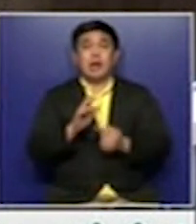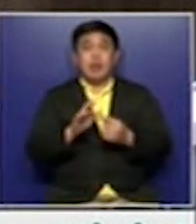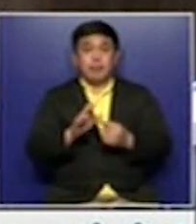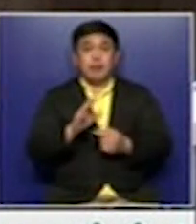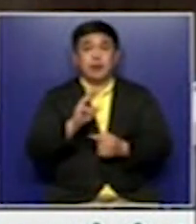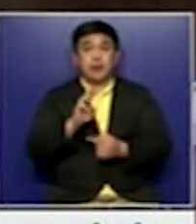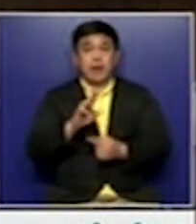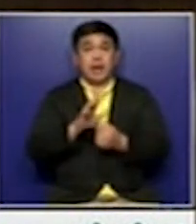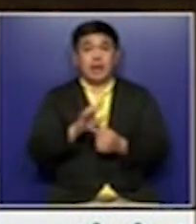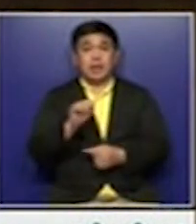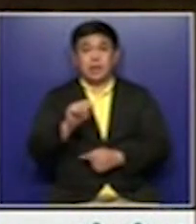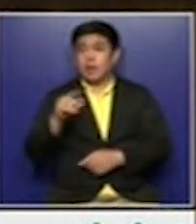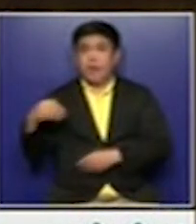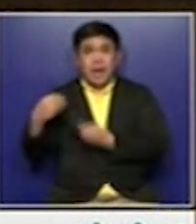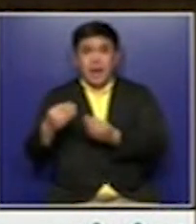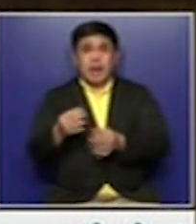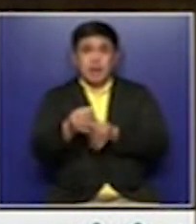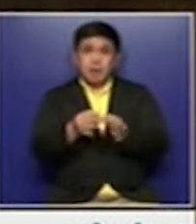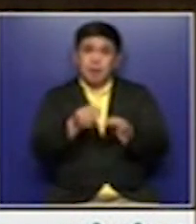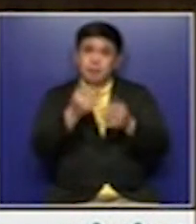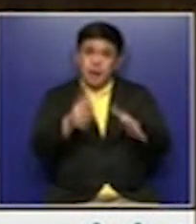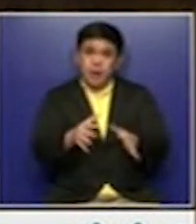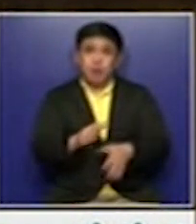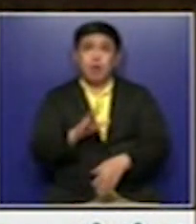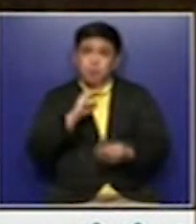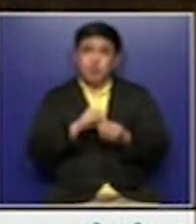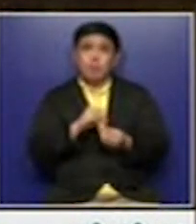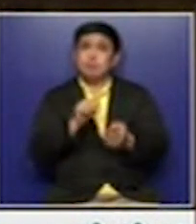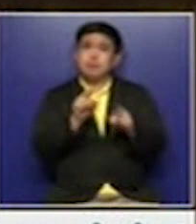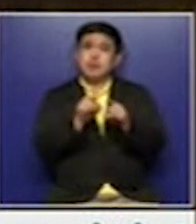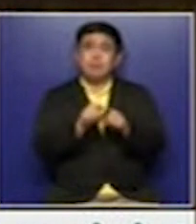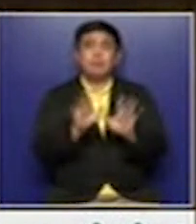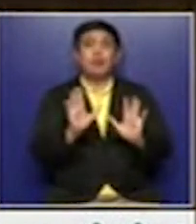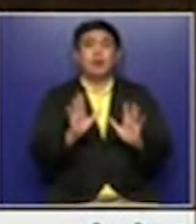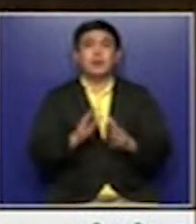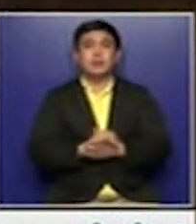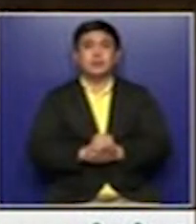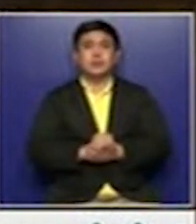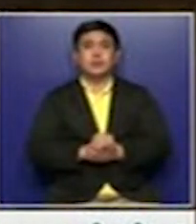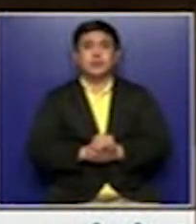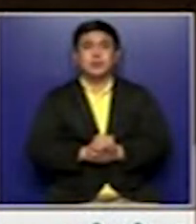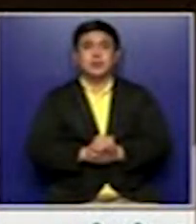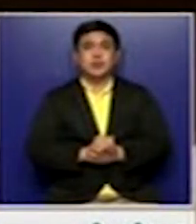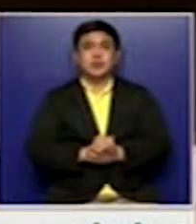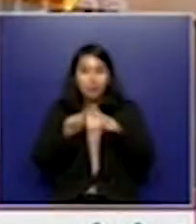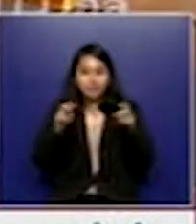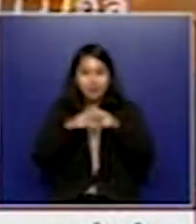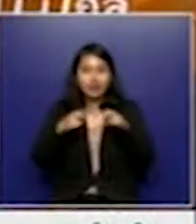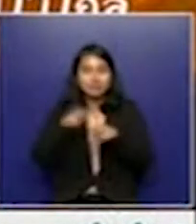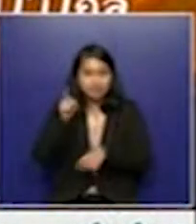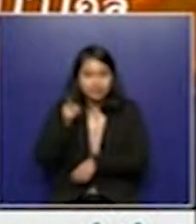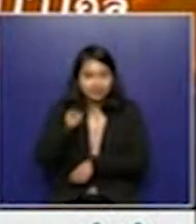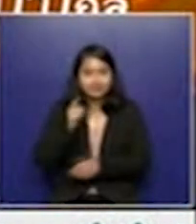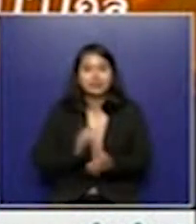งผมก็ให้ชี้แจงให้พูดนะครับผมว่ามันก็เหมาะสมแล้วล่ะครับนะครับจะประท้วงกันเลยไม่น่าจะเกิดประโยชน์ ผม